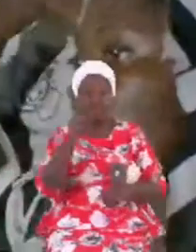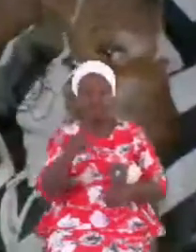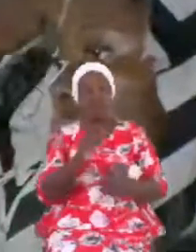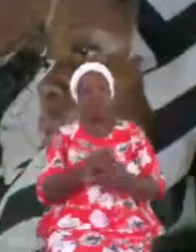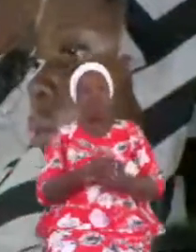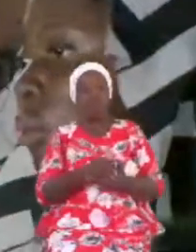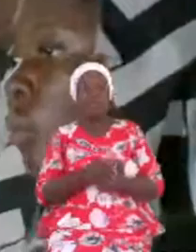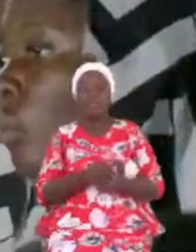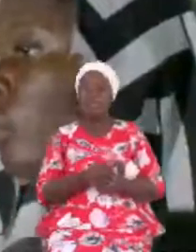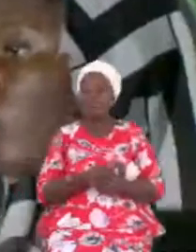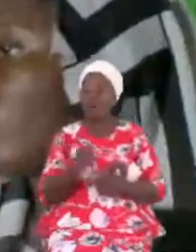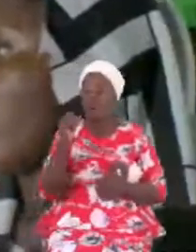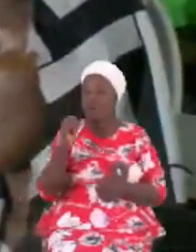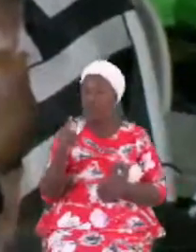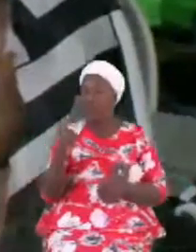Comprenez?